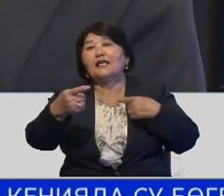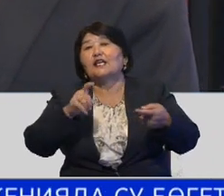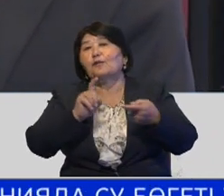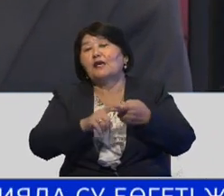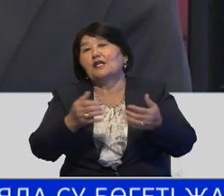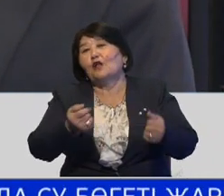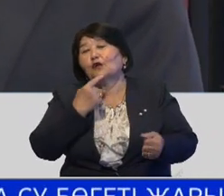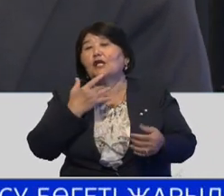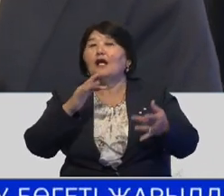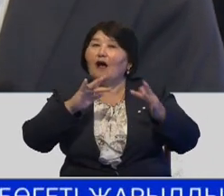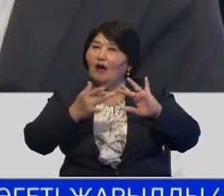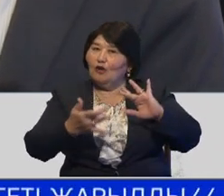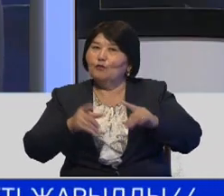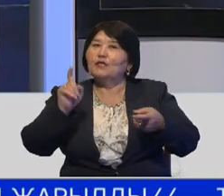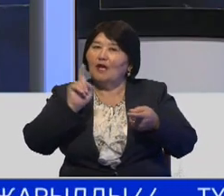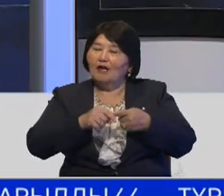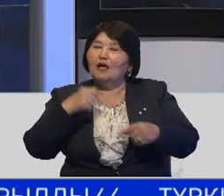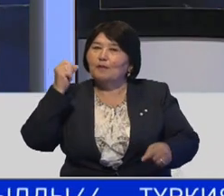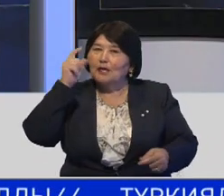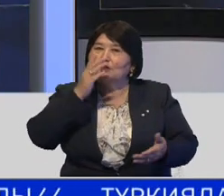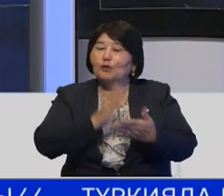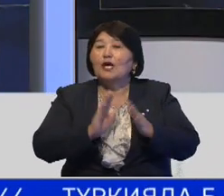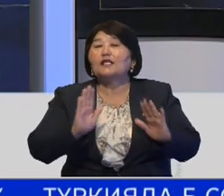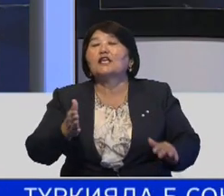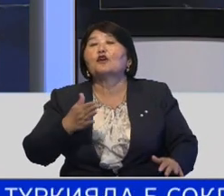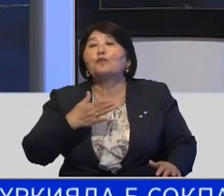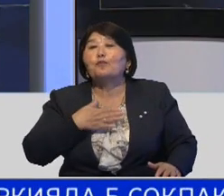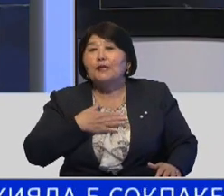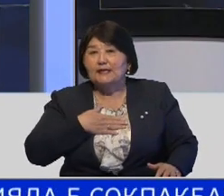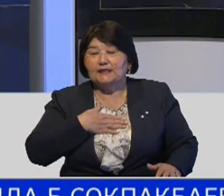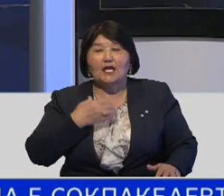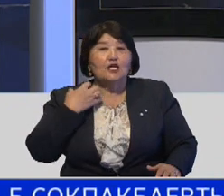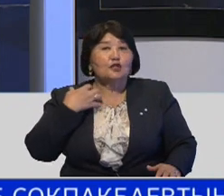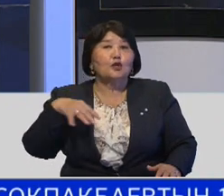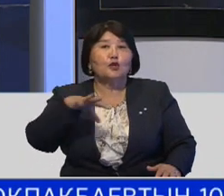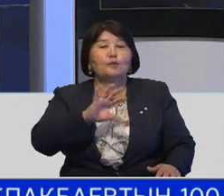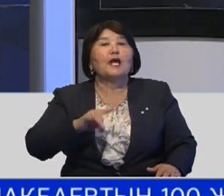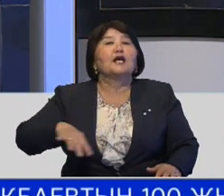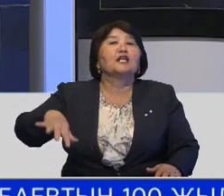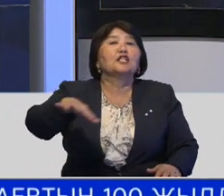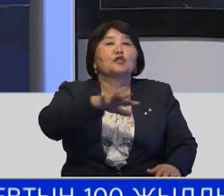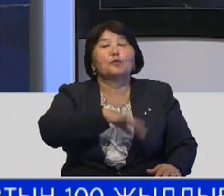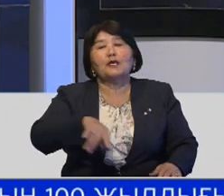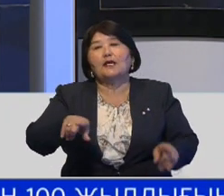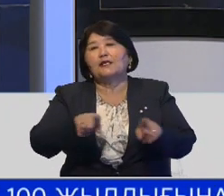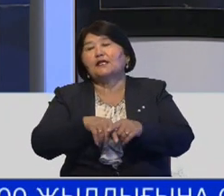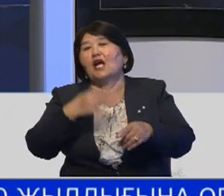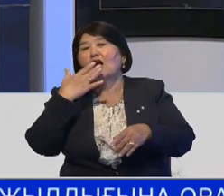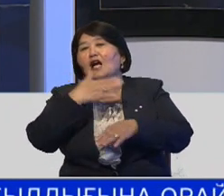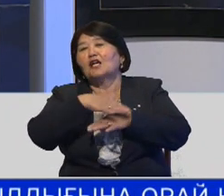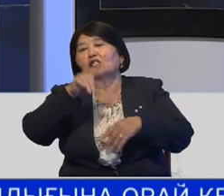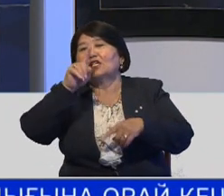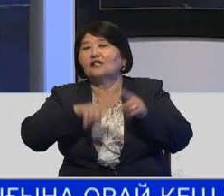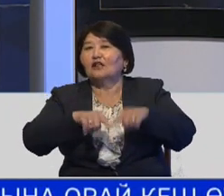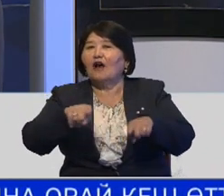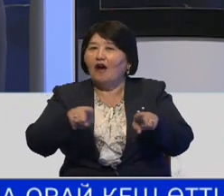шығар, дегенмен әлеуметтік желі арқылы біз біліп отырамыз. Тек қана біздің Сыр өңірі ғана емес, республика көлемі, тіпті кейбір шетелдегі қандастарымыздың